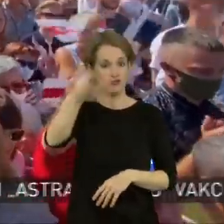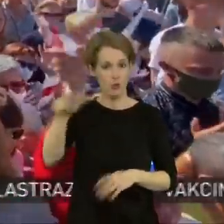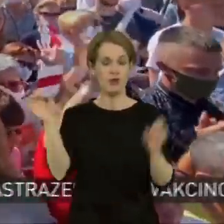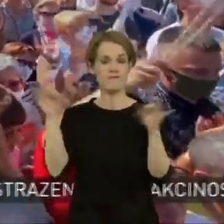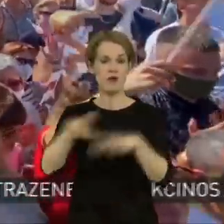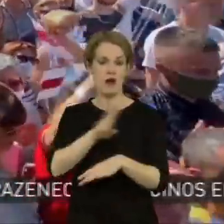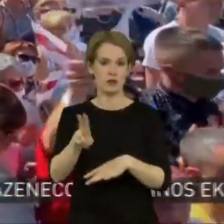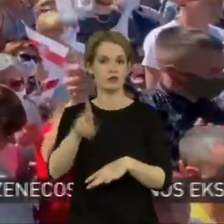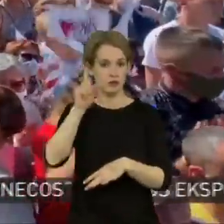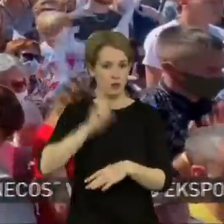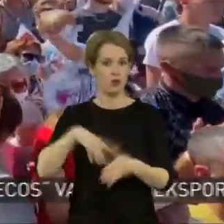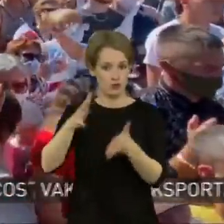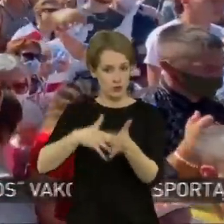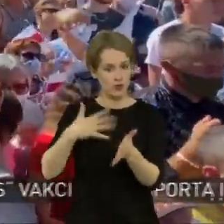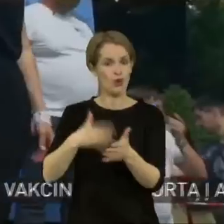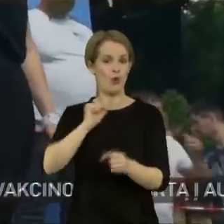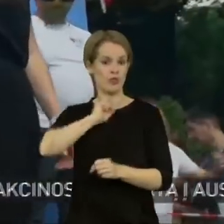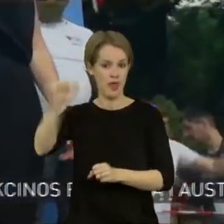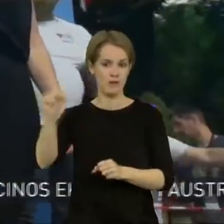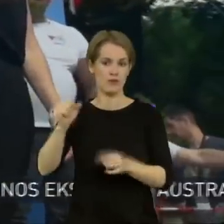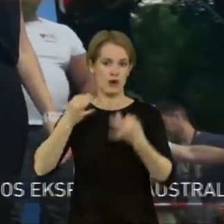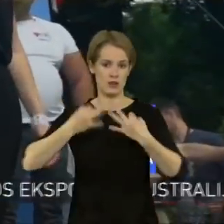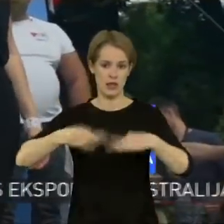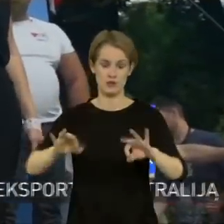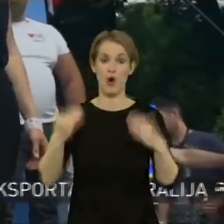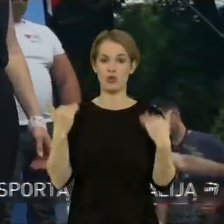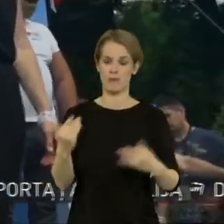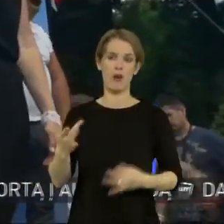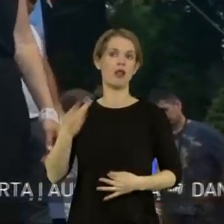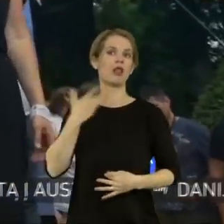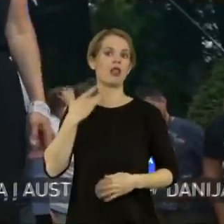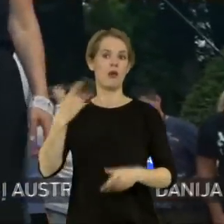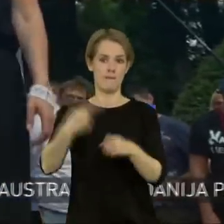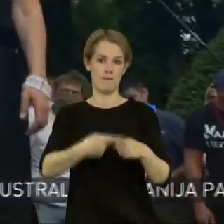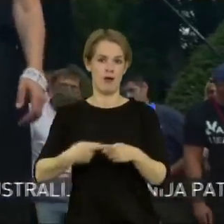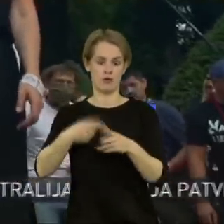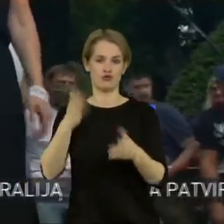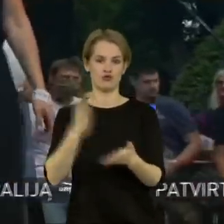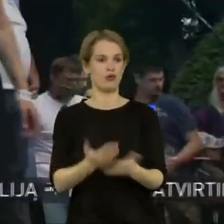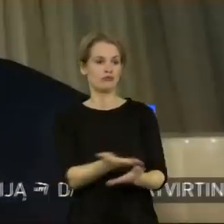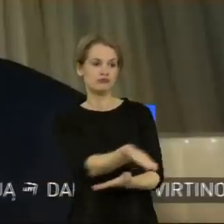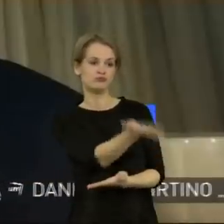Režimas dabar kreipėsi į Lietuvą, prašydamas ją išduoti atgal.